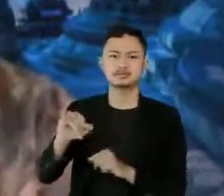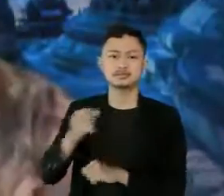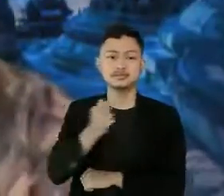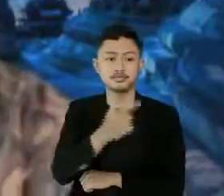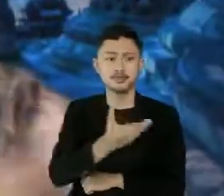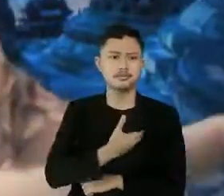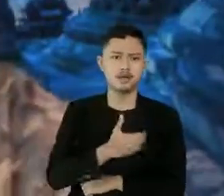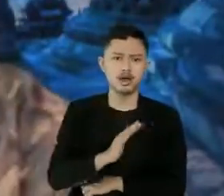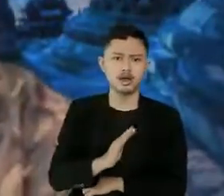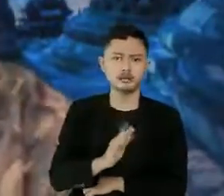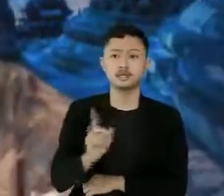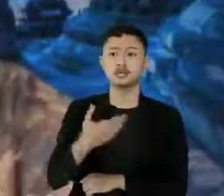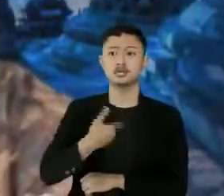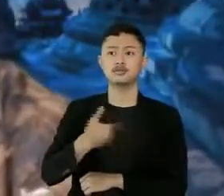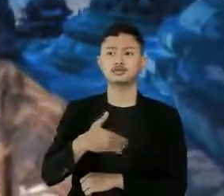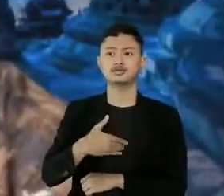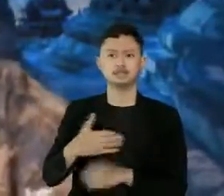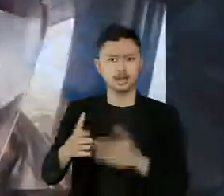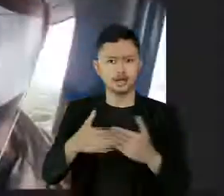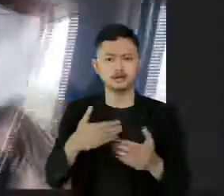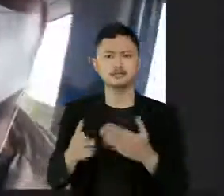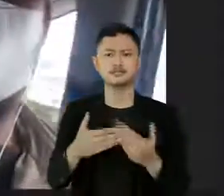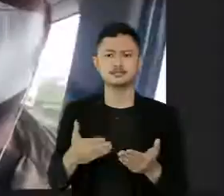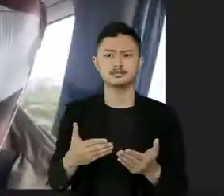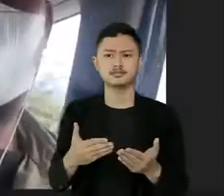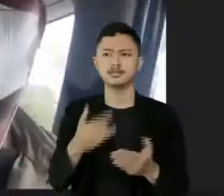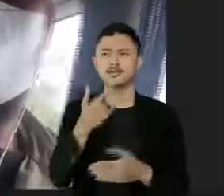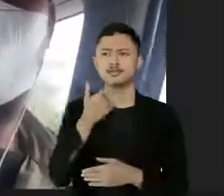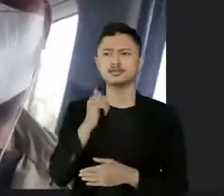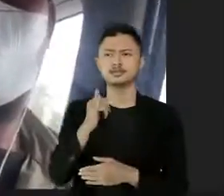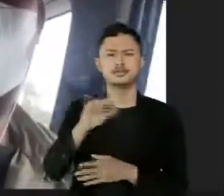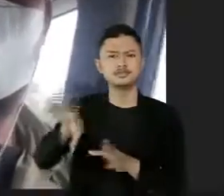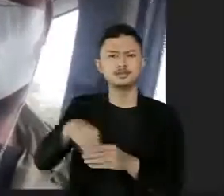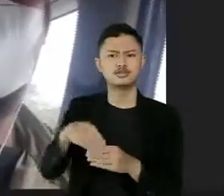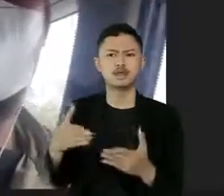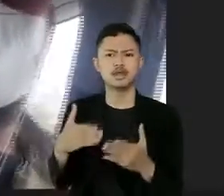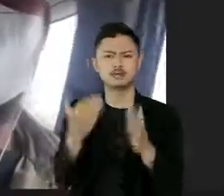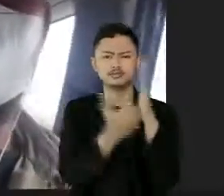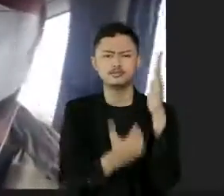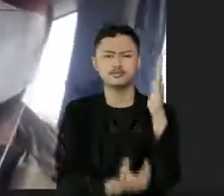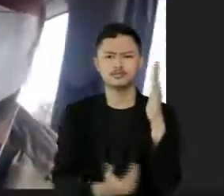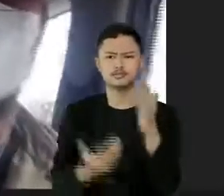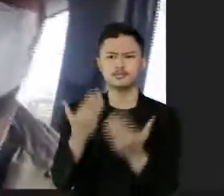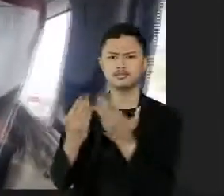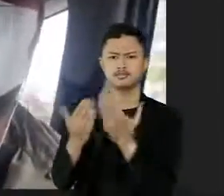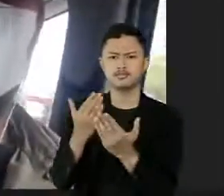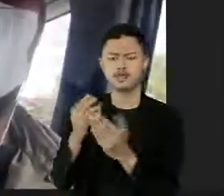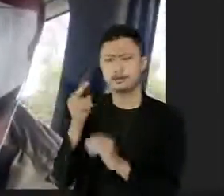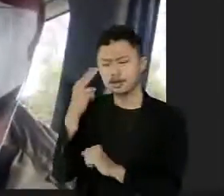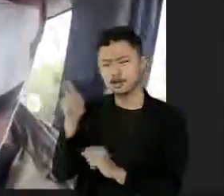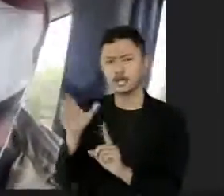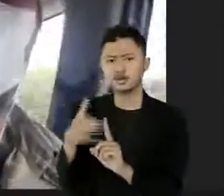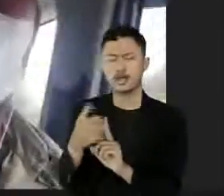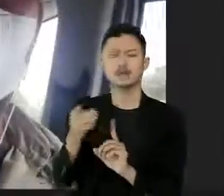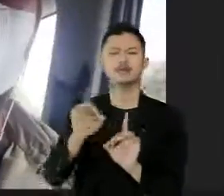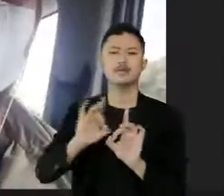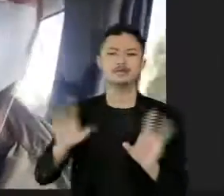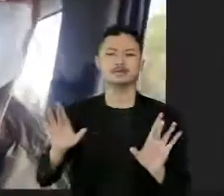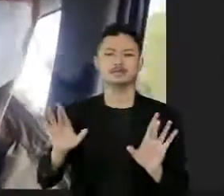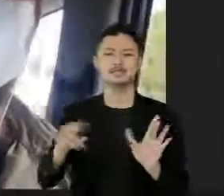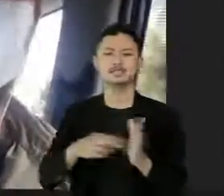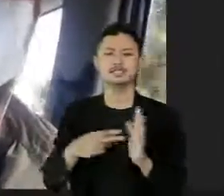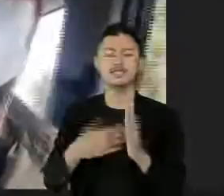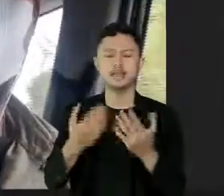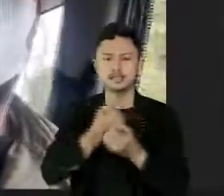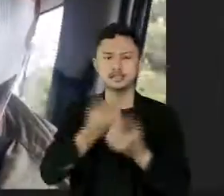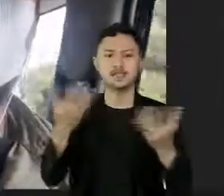nggak berbayar, begitu nggak mau ya. So, apakah itu mau masuk menjadi persyaratan dipeduli lindungi, itu cerita yang berbeda lagi. Nah, ini jadi